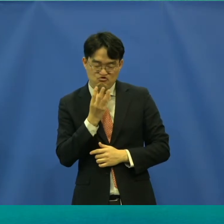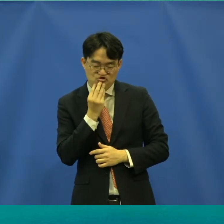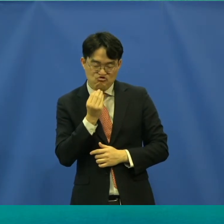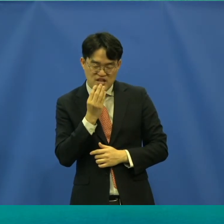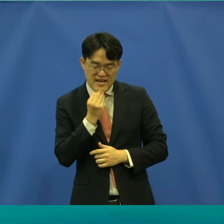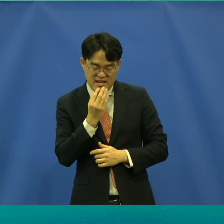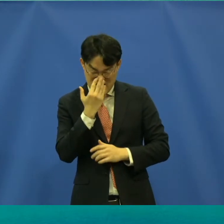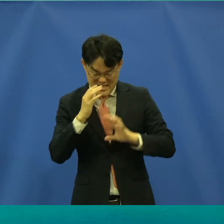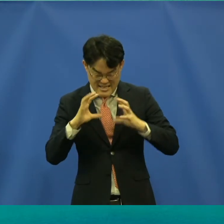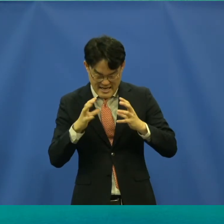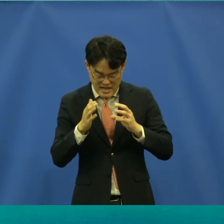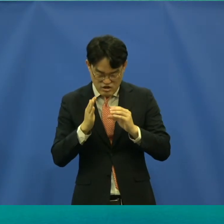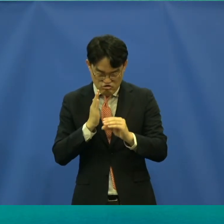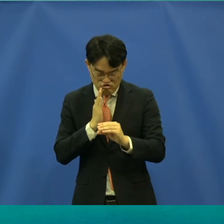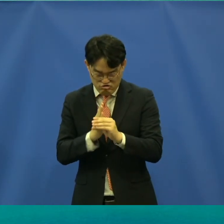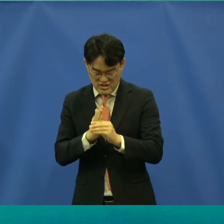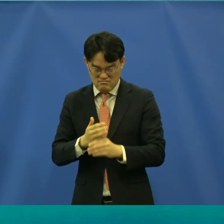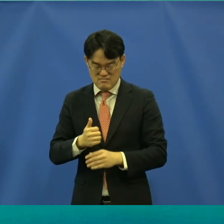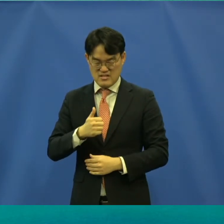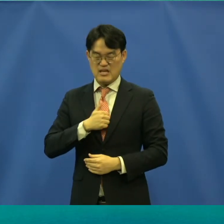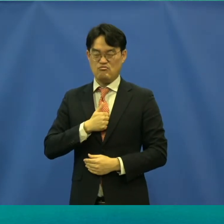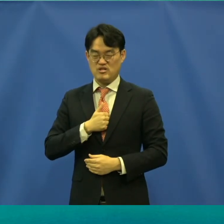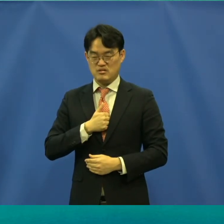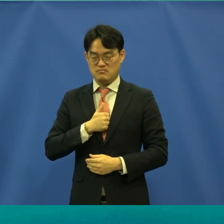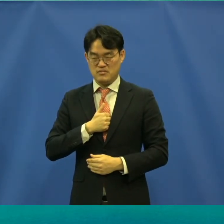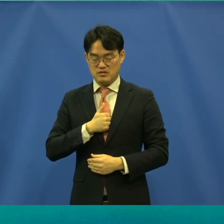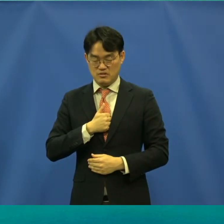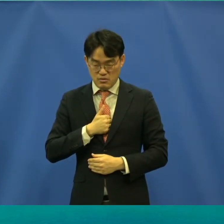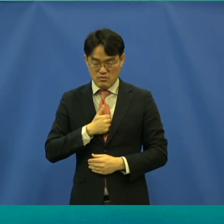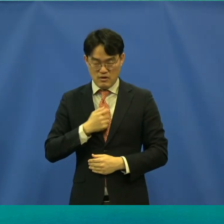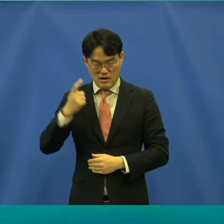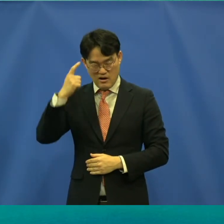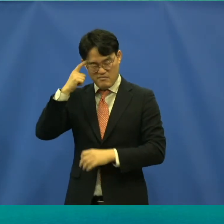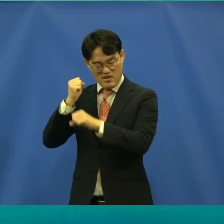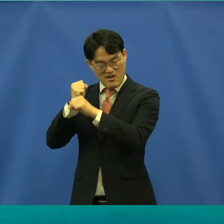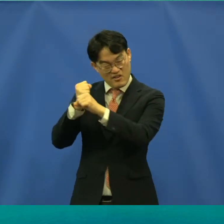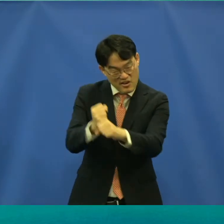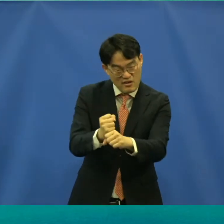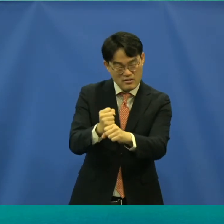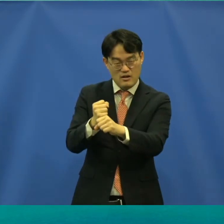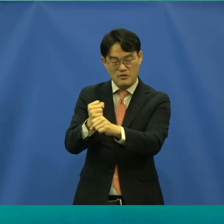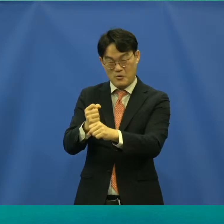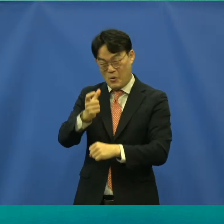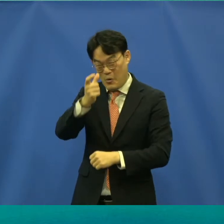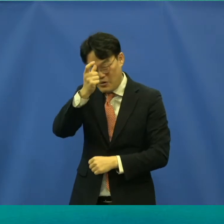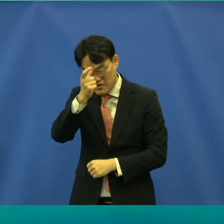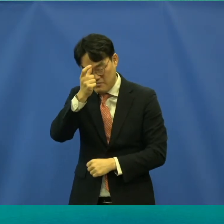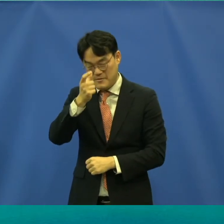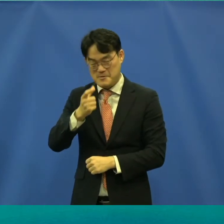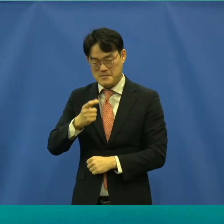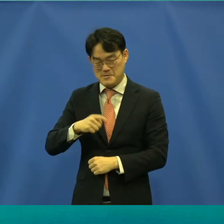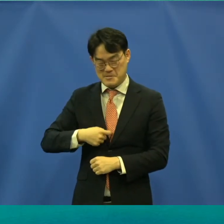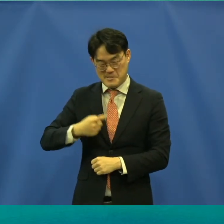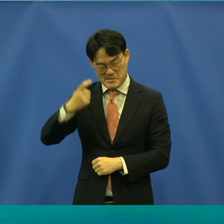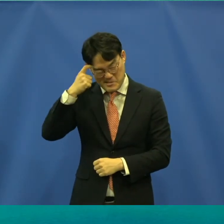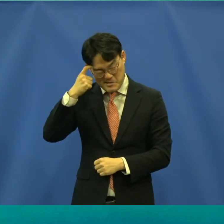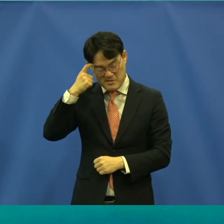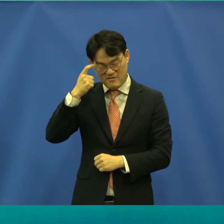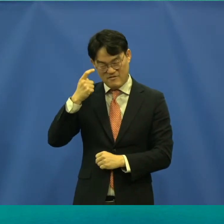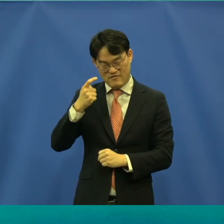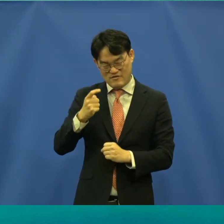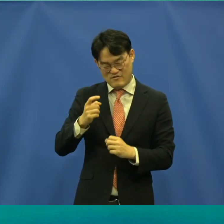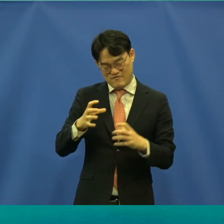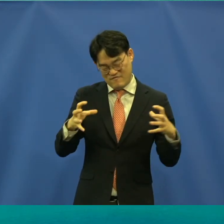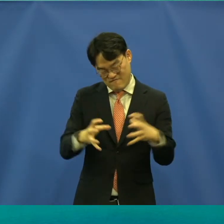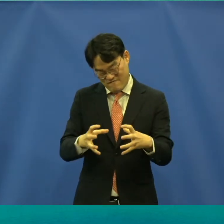요나의 자부심, 그 편견, 민족주의, 강한 고집, 의지, 그게 똘똘 뭉쳐서 하나님의 말씀을 받고